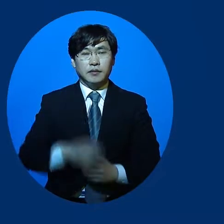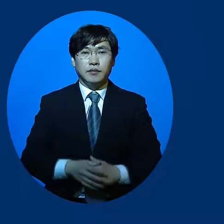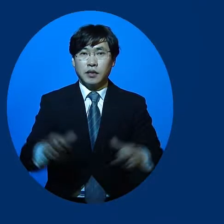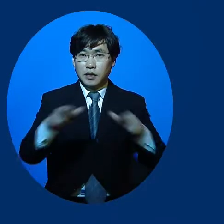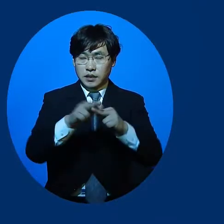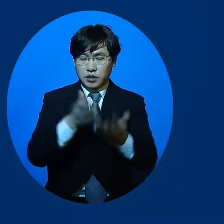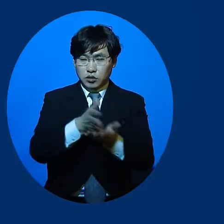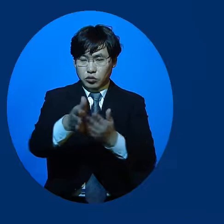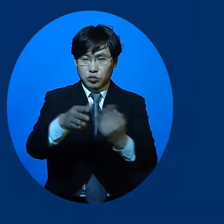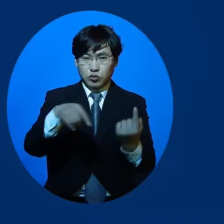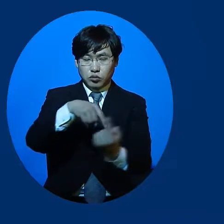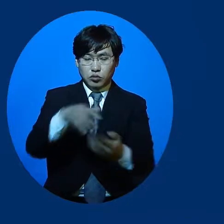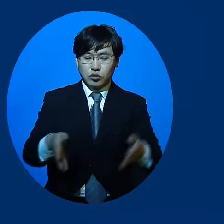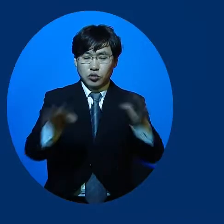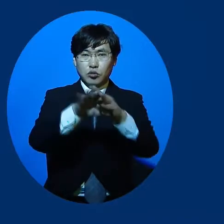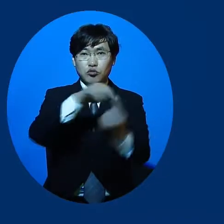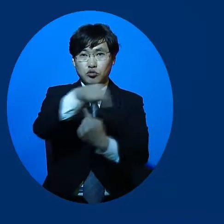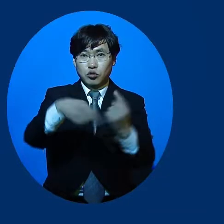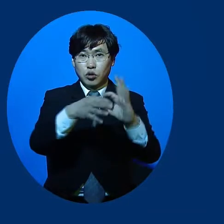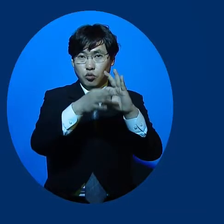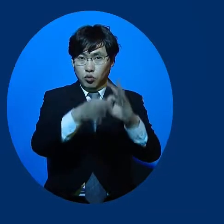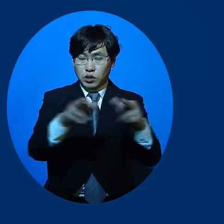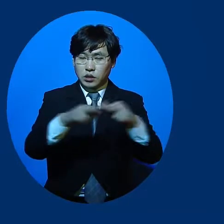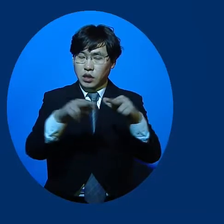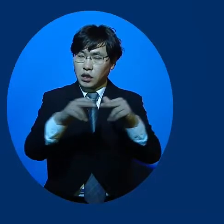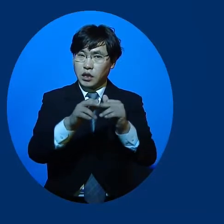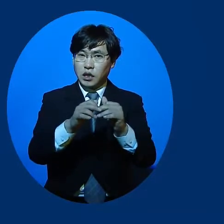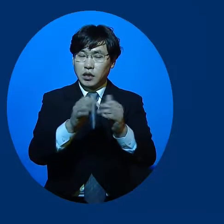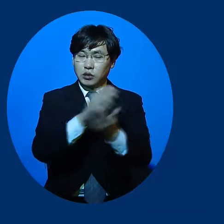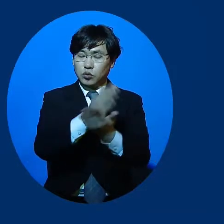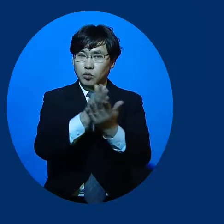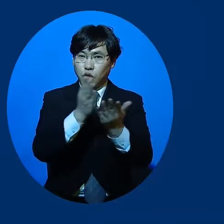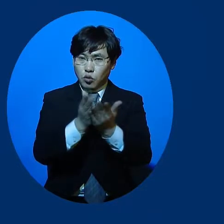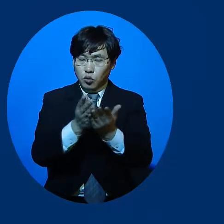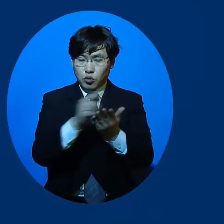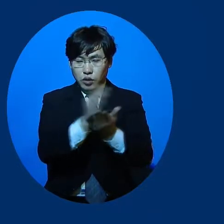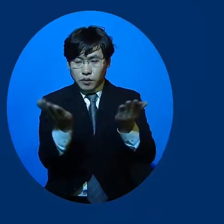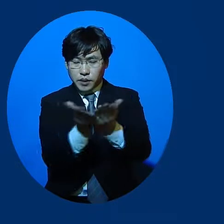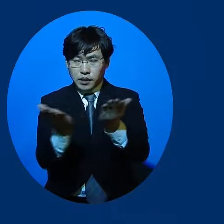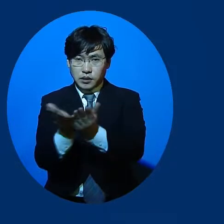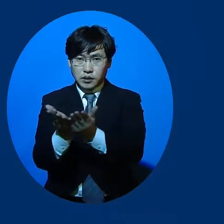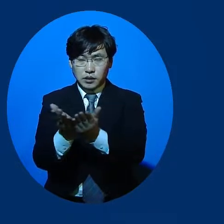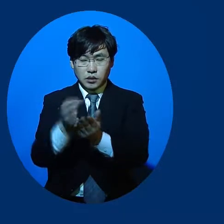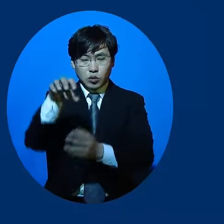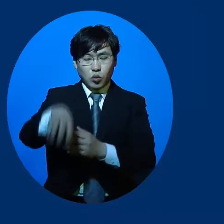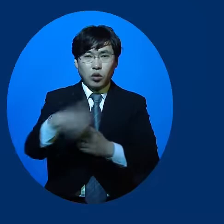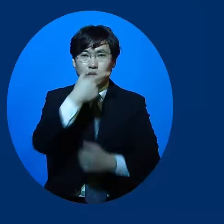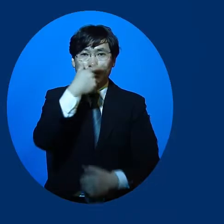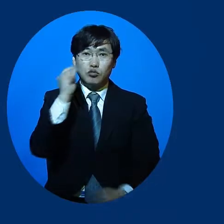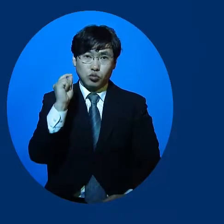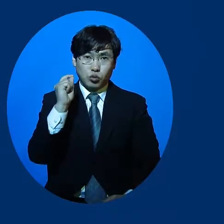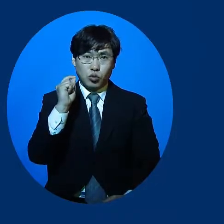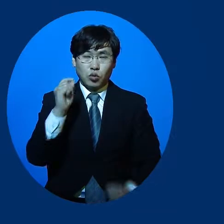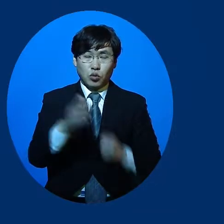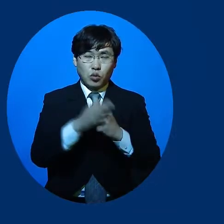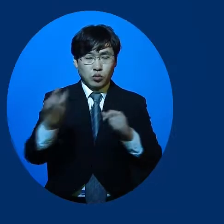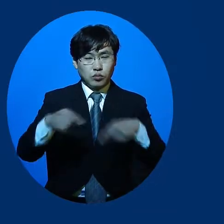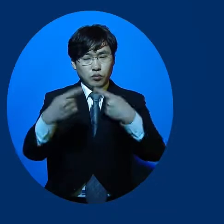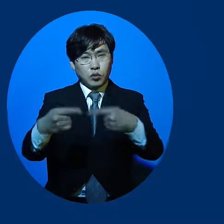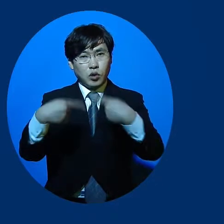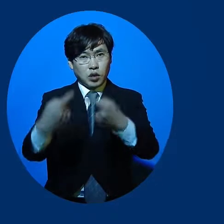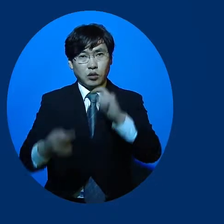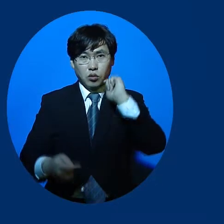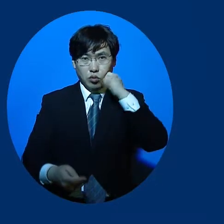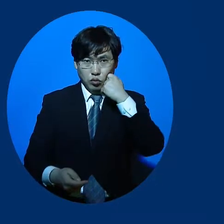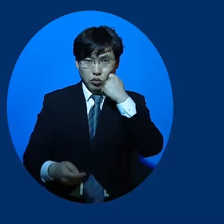종목 시설 운영의 문제점으로 장애인 종목 및 장애 유형 특화 시설 및 공간이 절대 부족하여 장애인